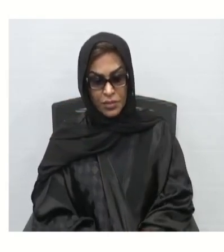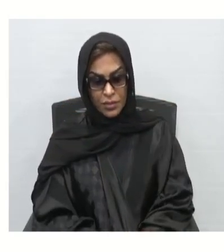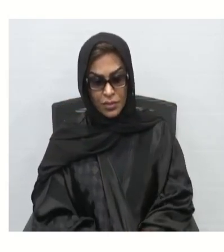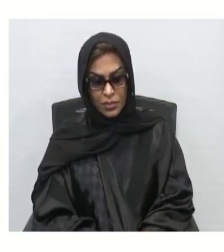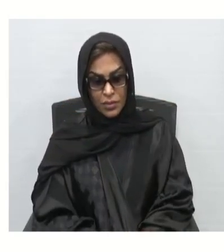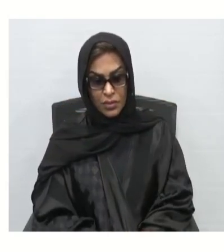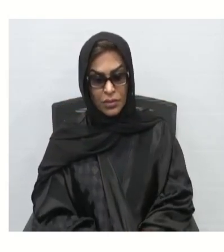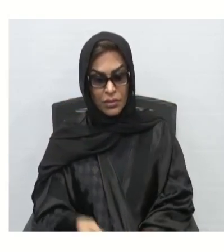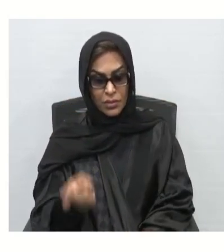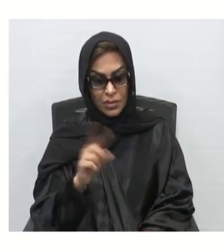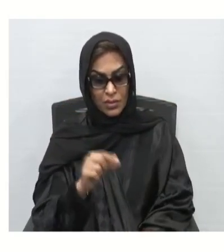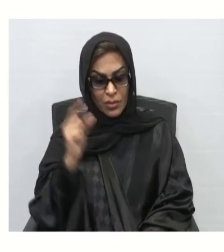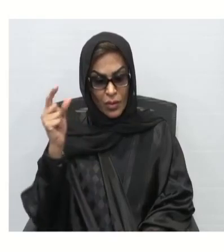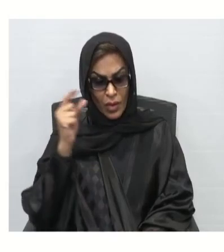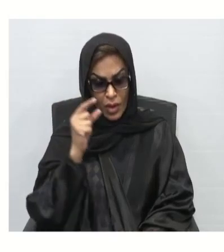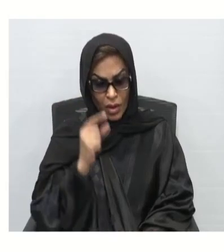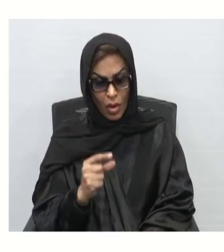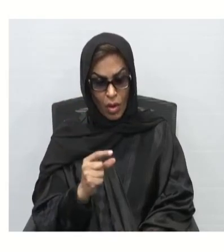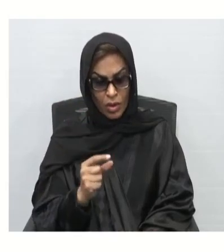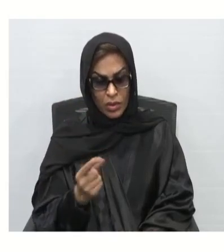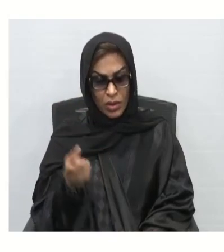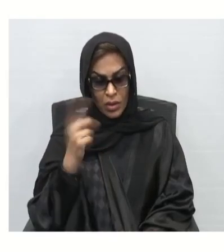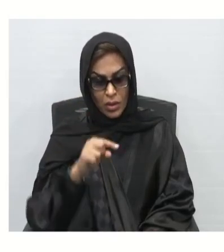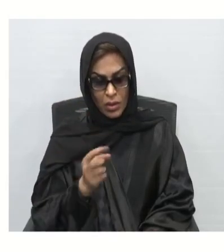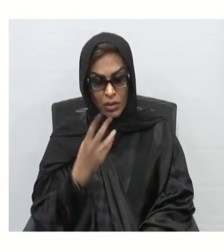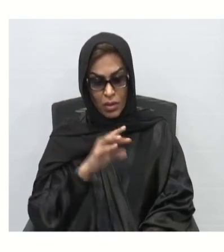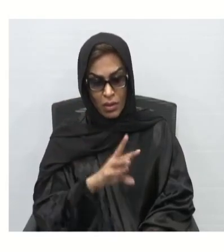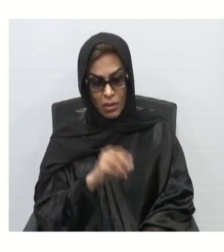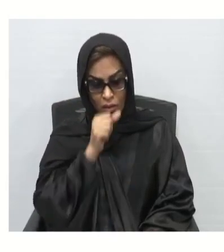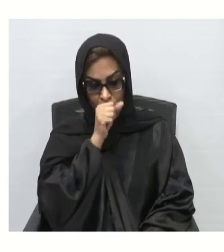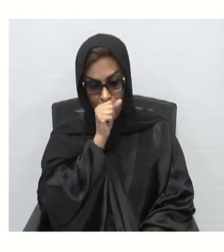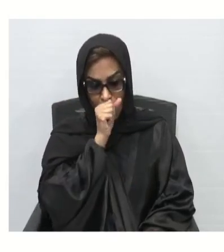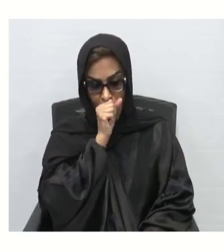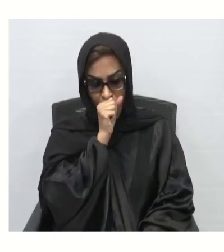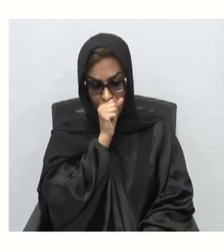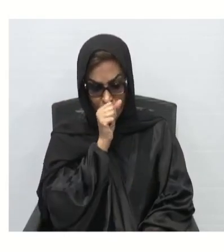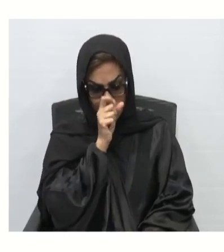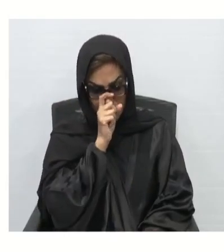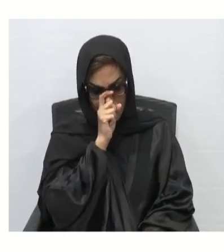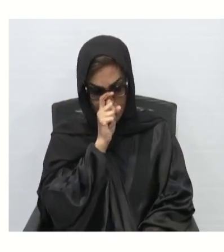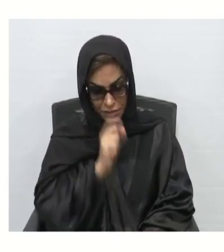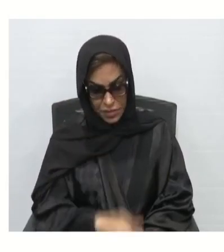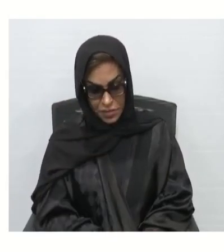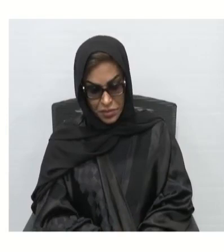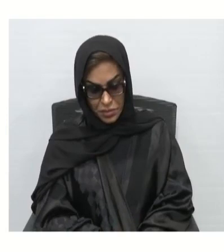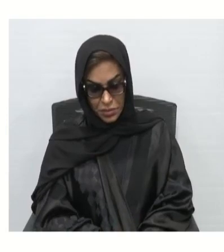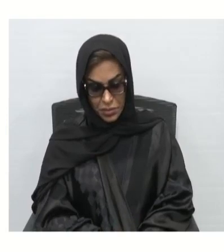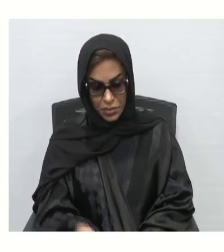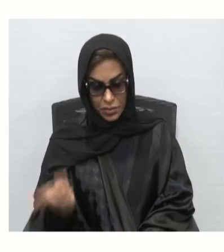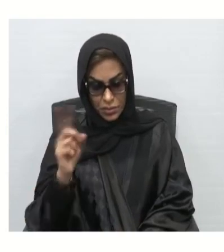حاول تخصيص بطاقه واحده فقط لعمليات التسوق الالكتروني